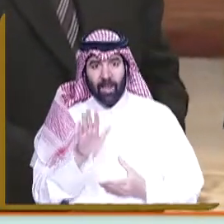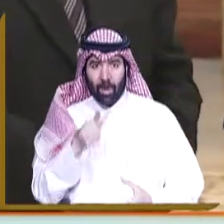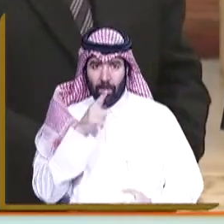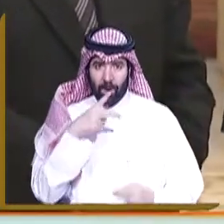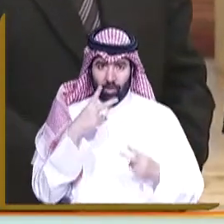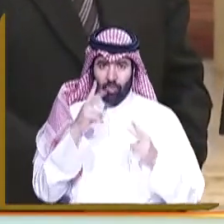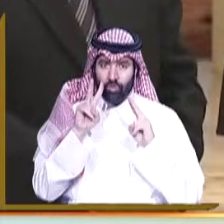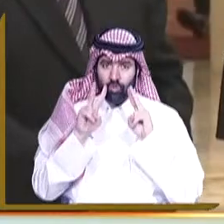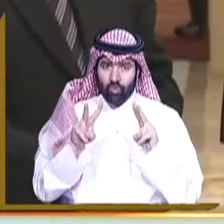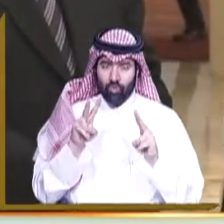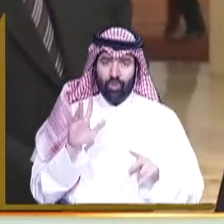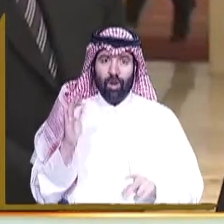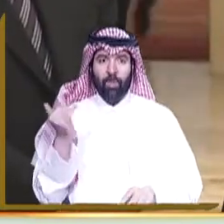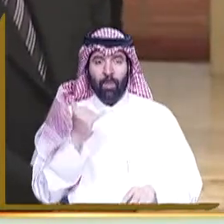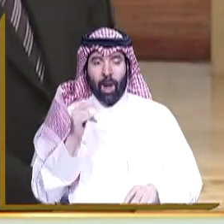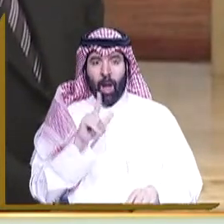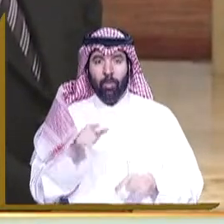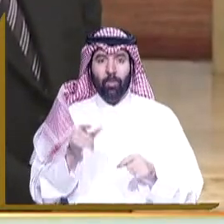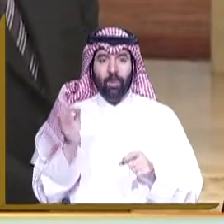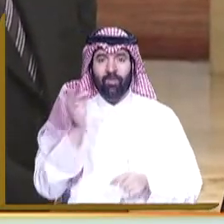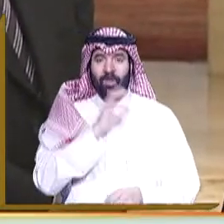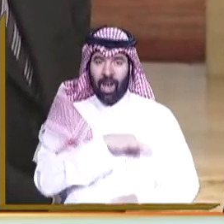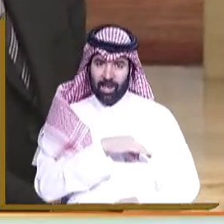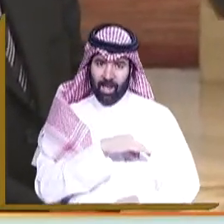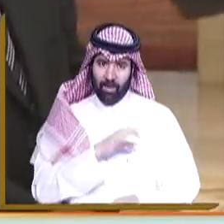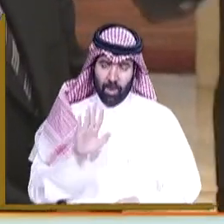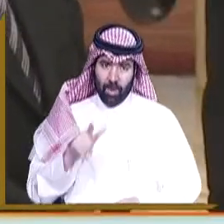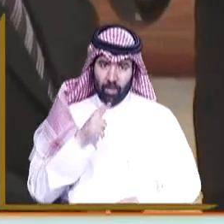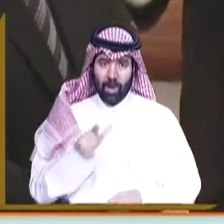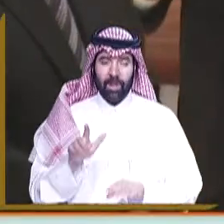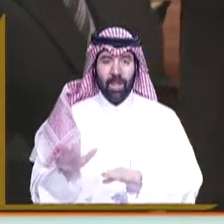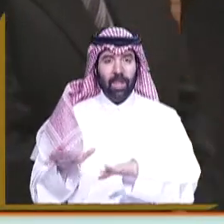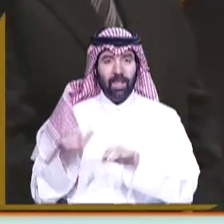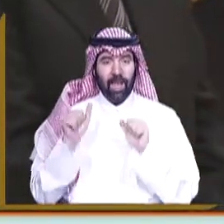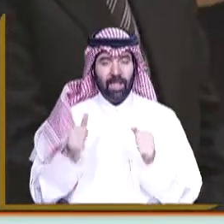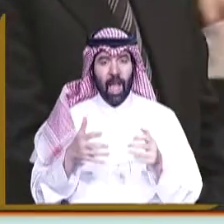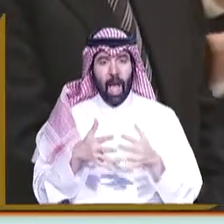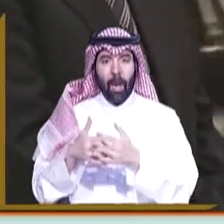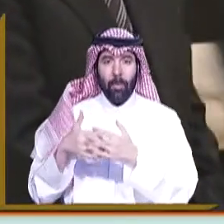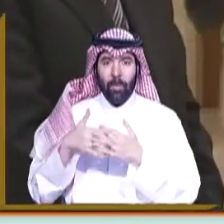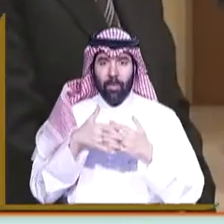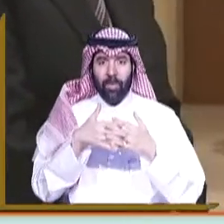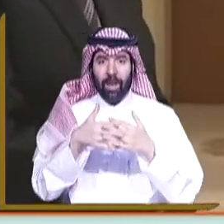كلها تصب في نتيجة لعزل الولايات المتحدة